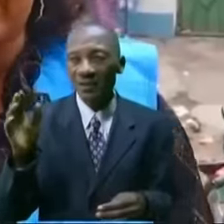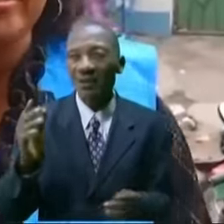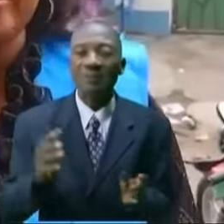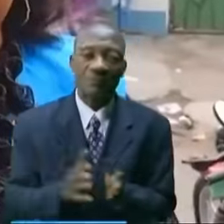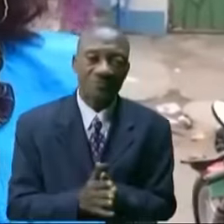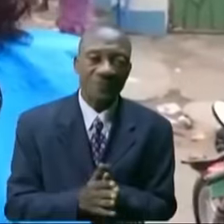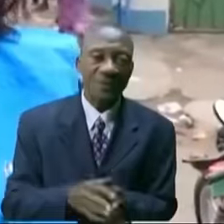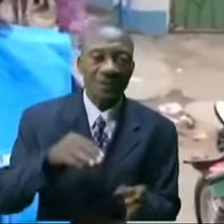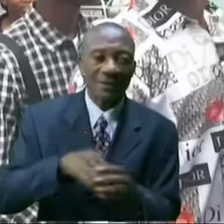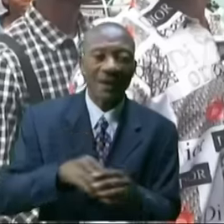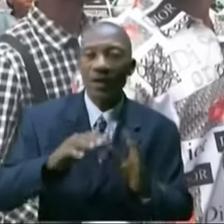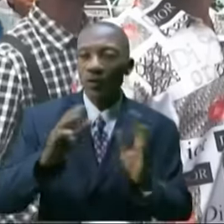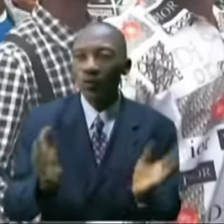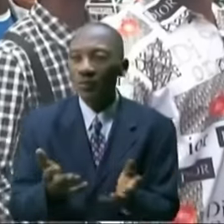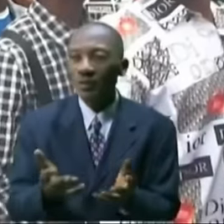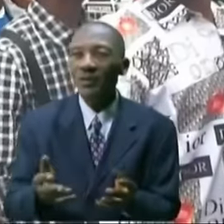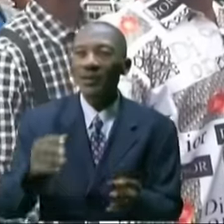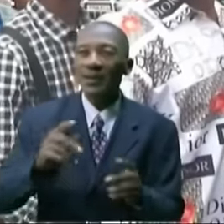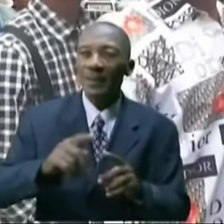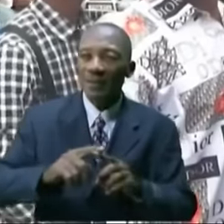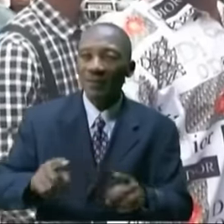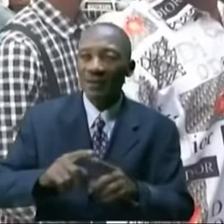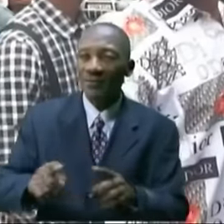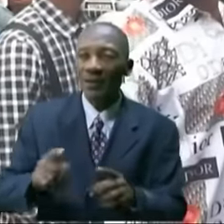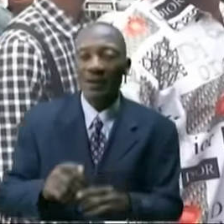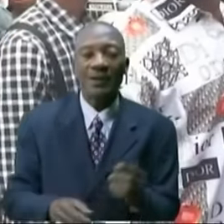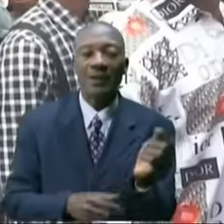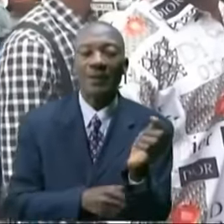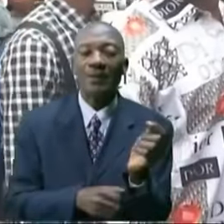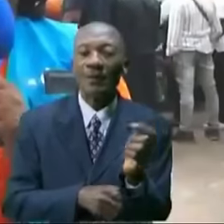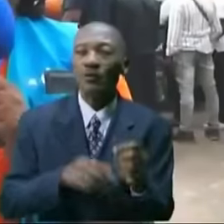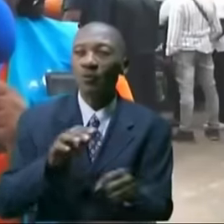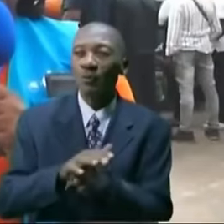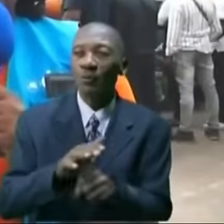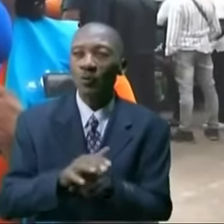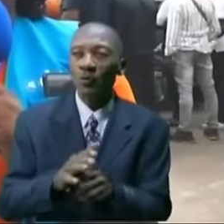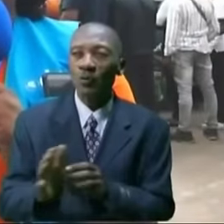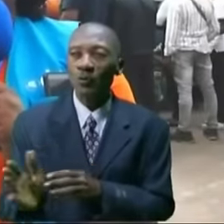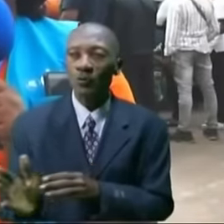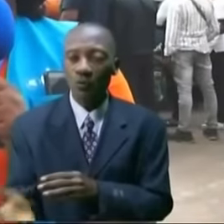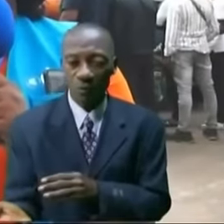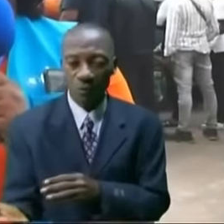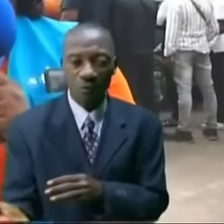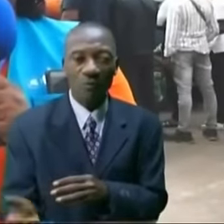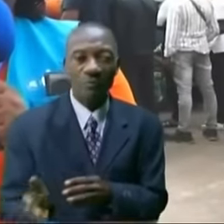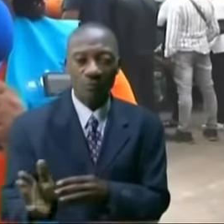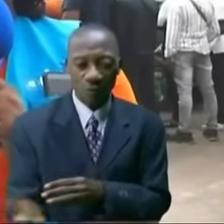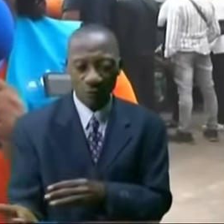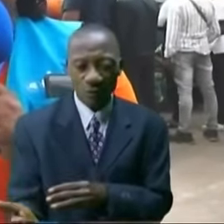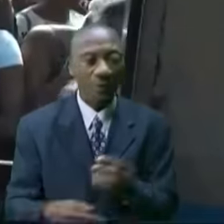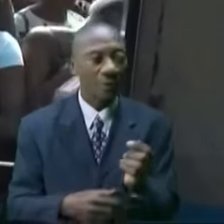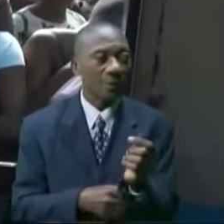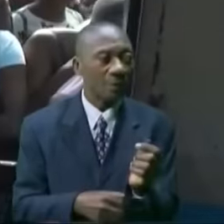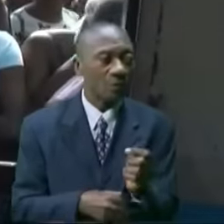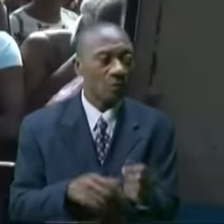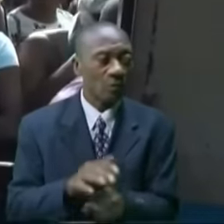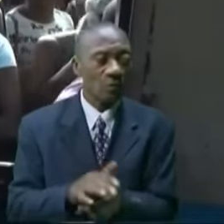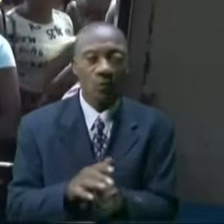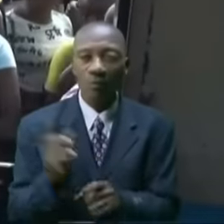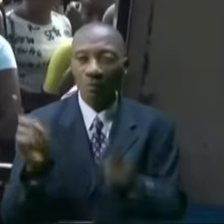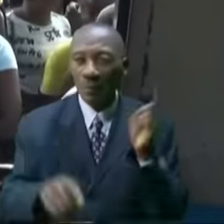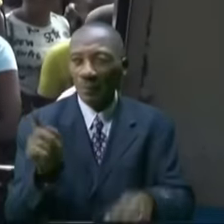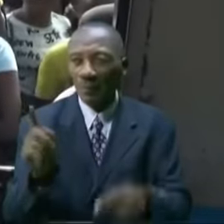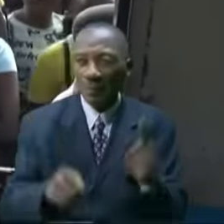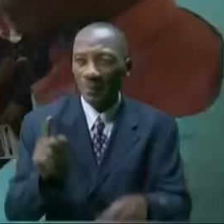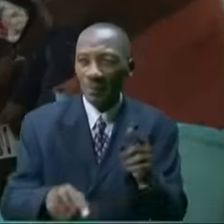que chacun vote ses candidats à différents niveaux. S'il y a des choses à dire sur la logistique qui a additionné quelques impairs, il y a aussi